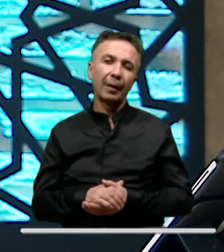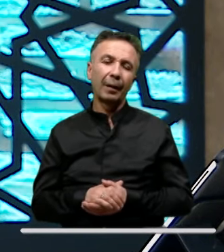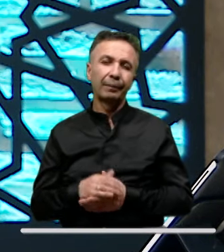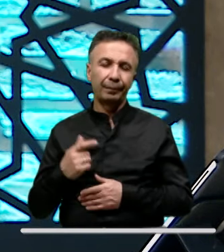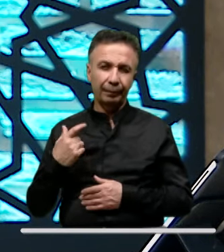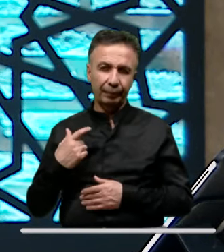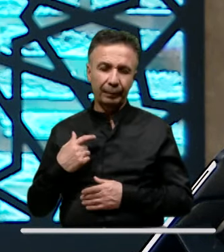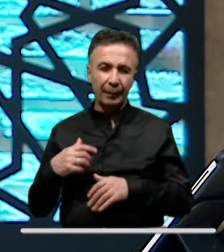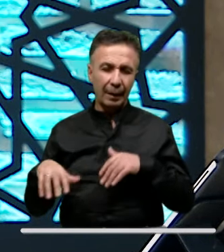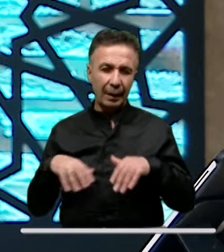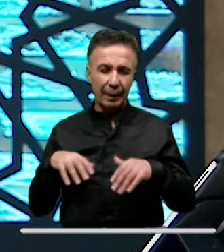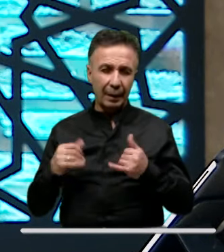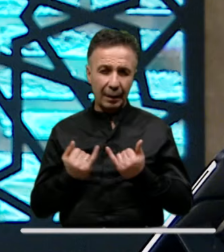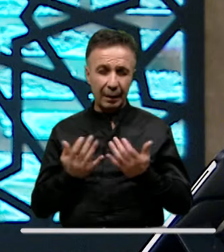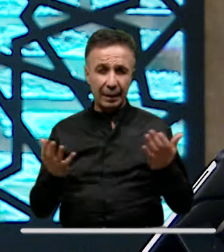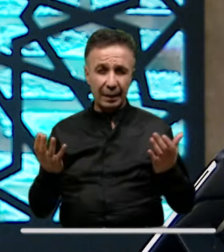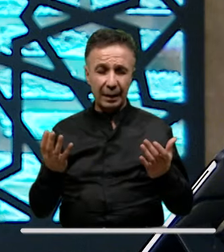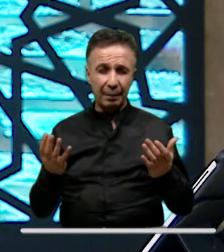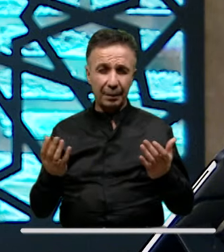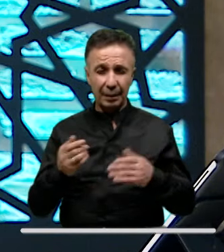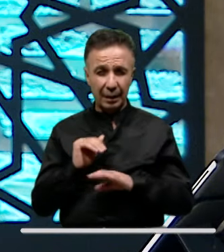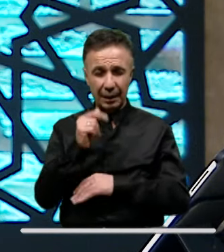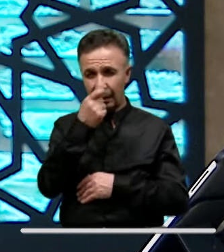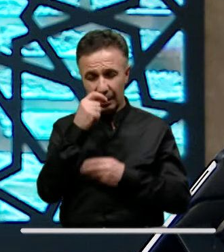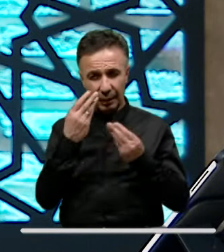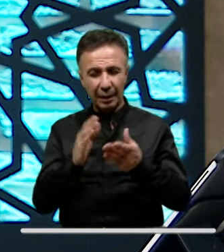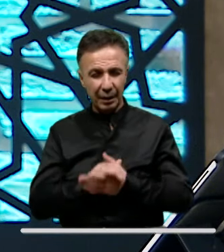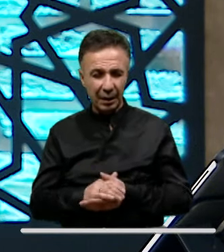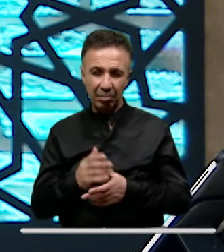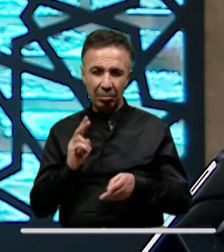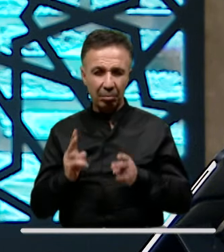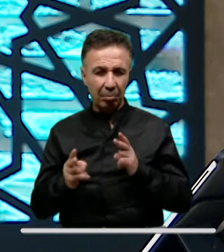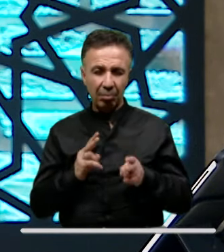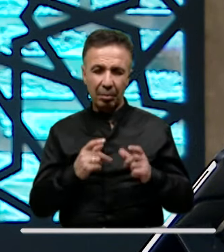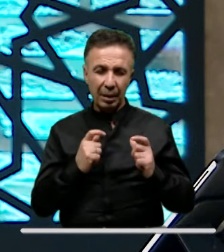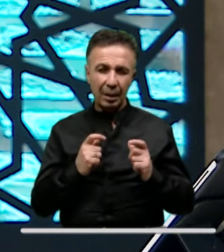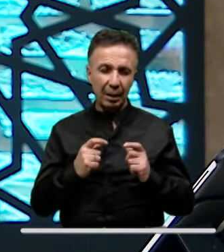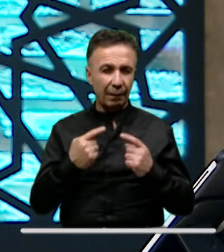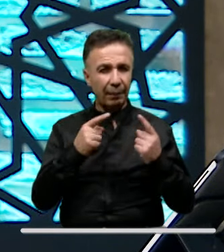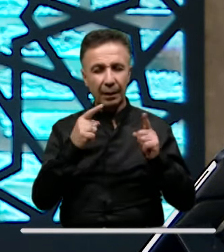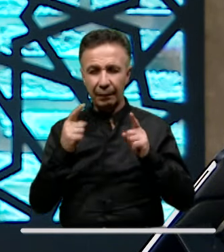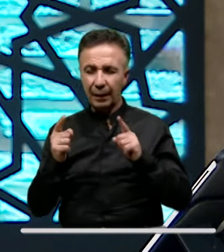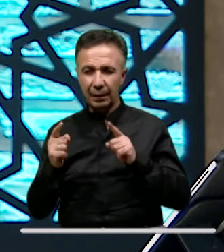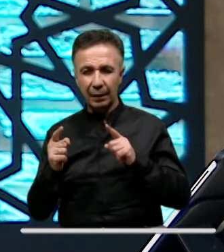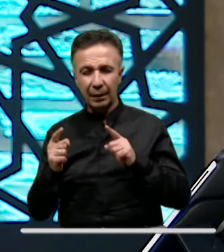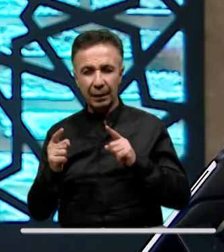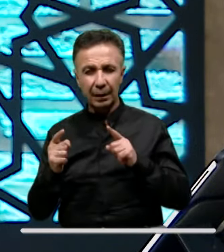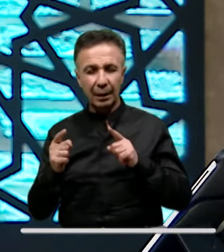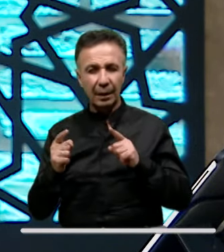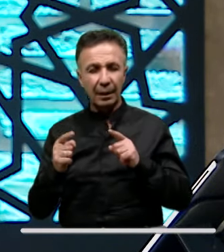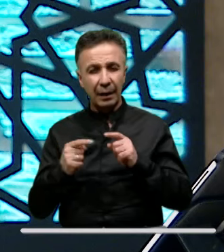durumları olan engelli vatandaşlarımızın hayatını kolaylaştırmak adına onlara bazı alanlarda farklı imkanlar veriyor. Bunlardan bir tanesi